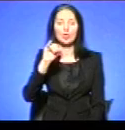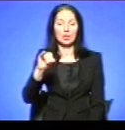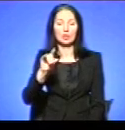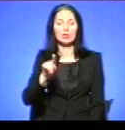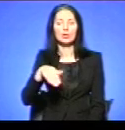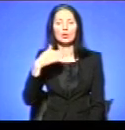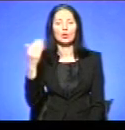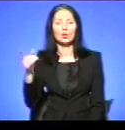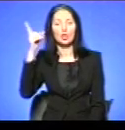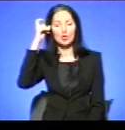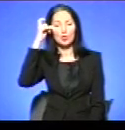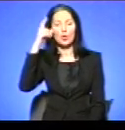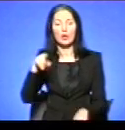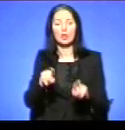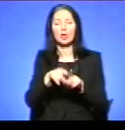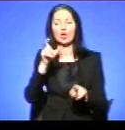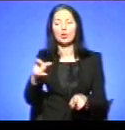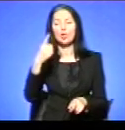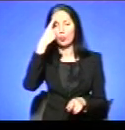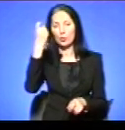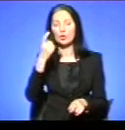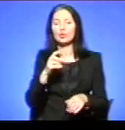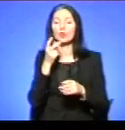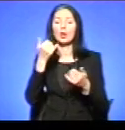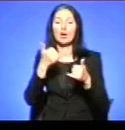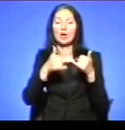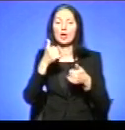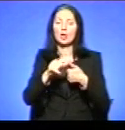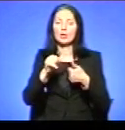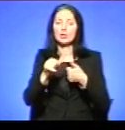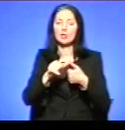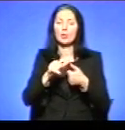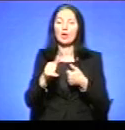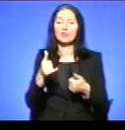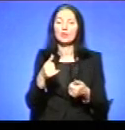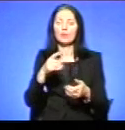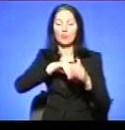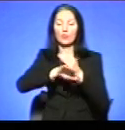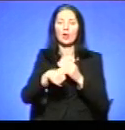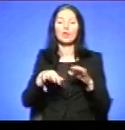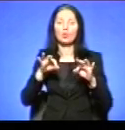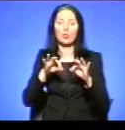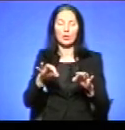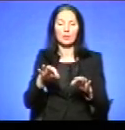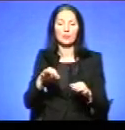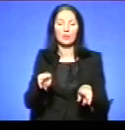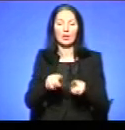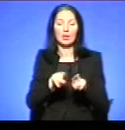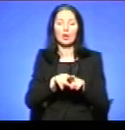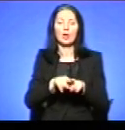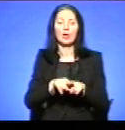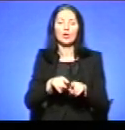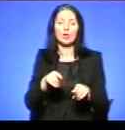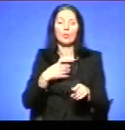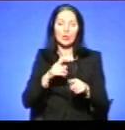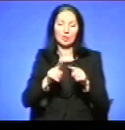зі сторони Чорткова. Так, людина повідомила, що на заправці в неї викрали автомобіль, оперативно спрацювали, на вулиці Миколинецькій затримали